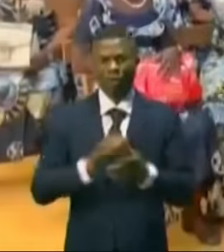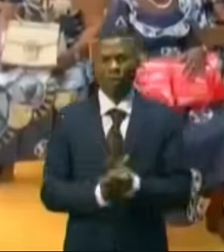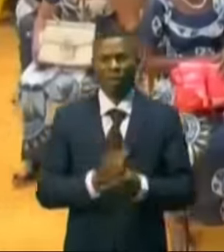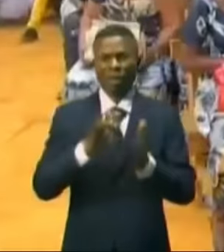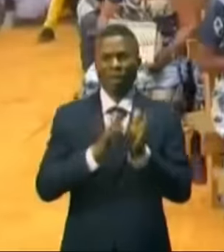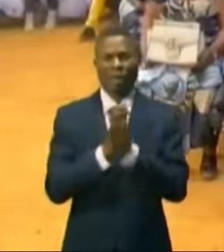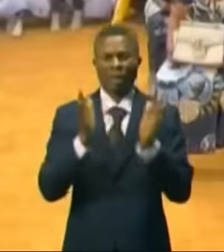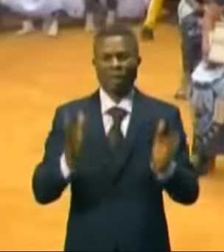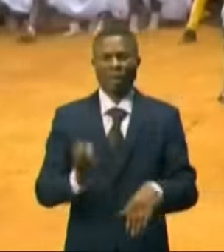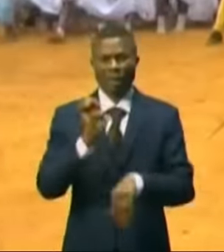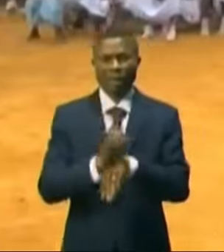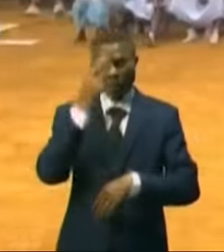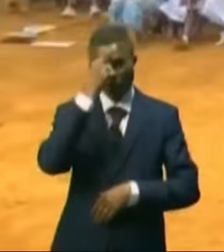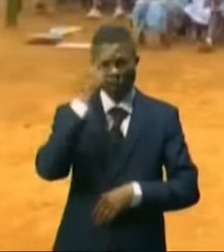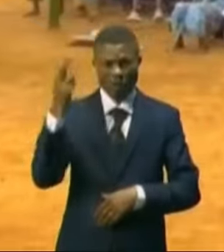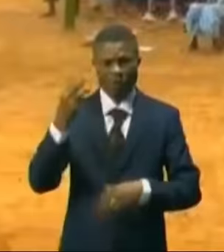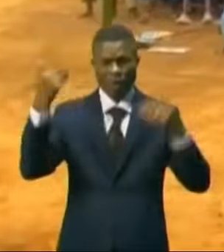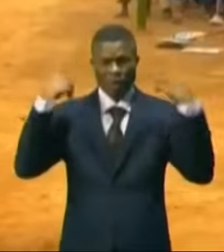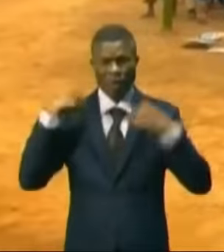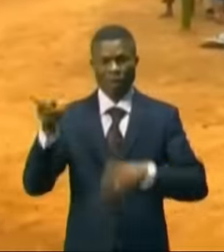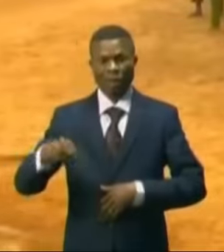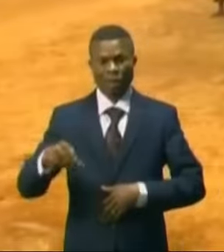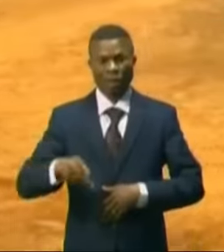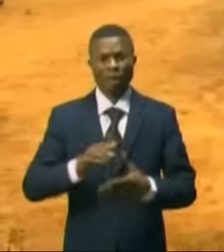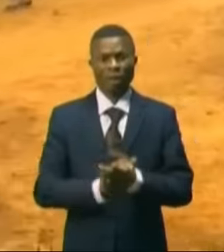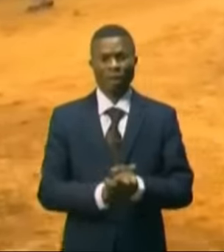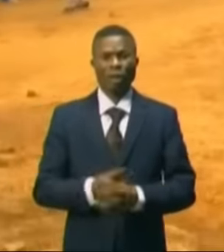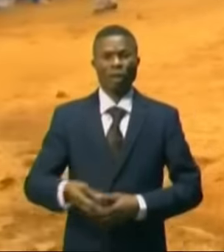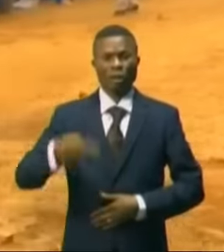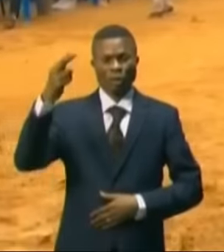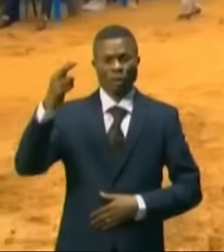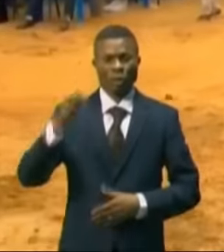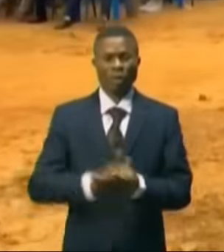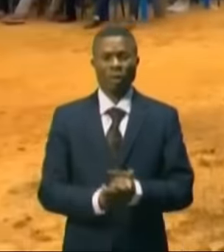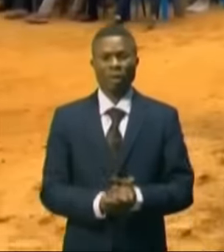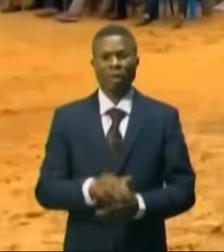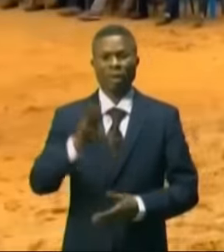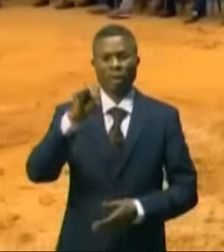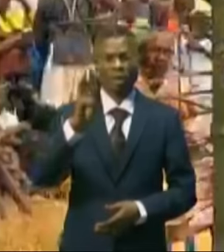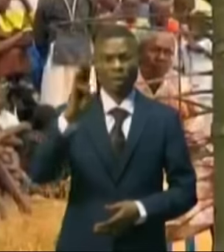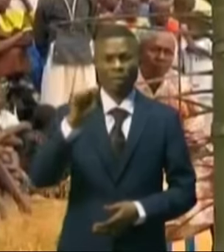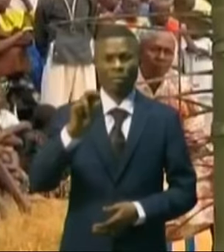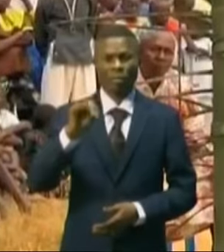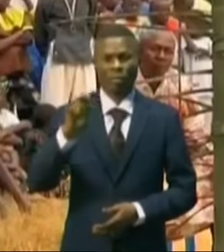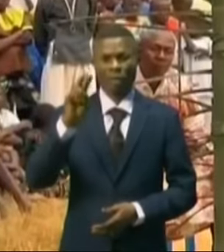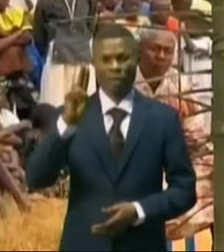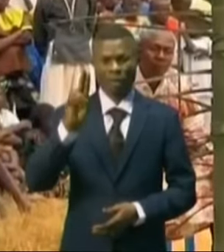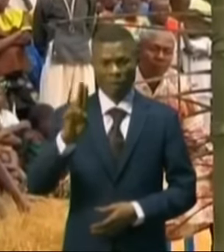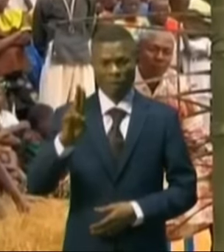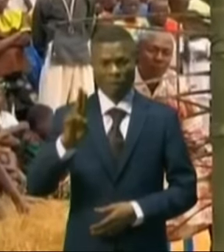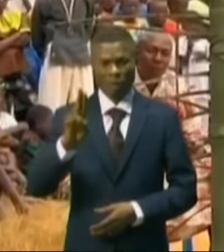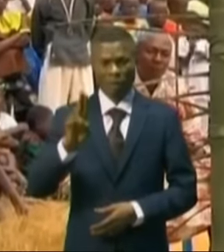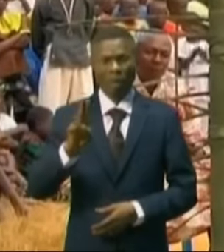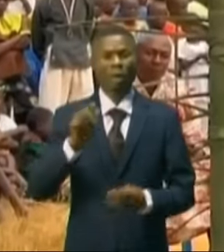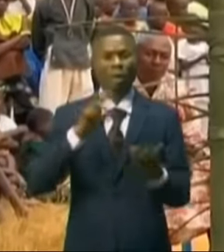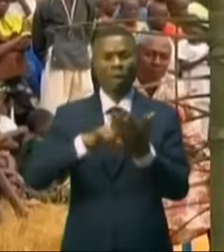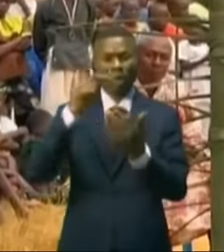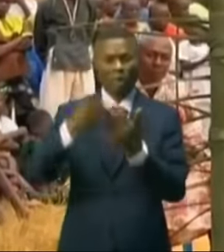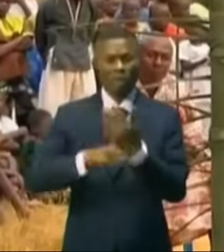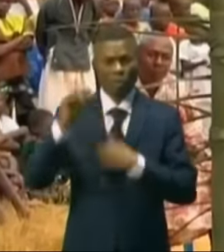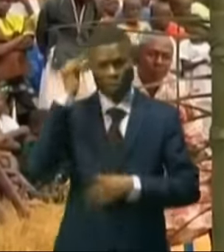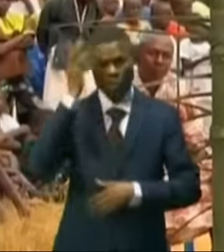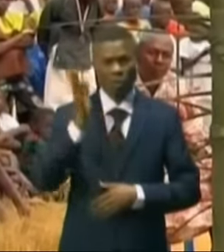l'église catholique, autorités provinciales et autres invités, Crispin Mbadou a expliqué en Kiyombe les grandes lignes du programme du